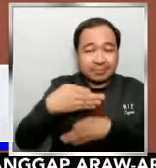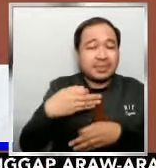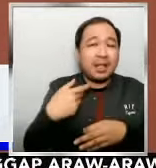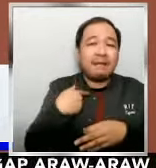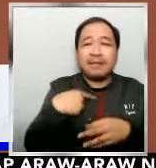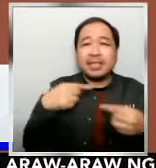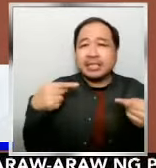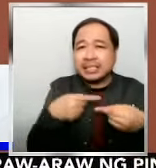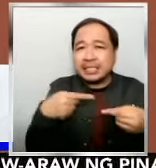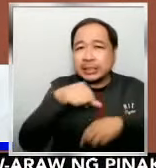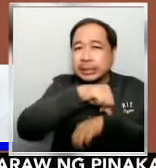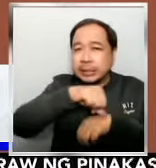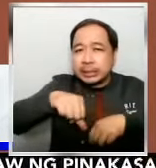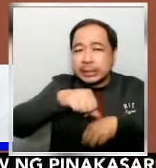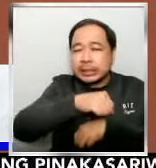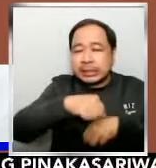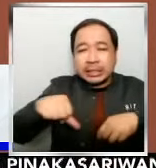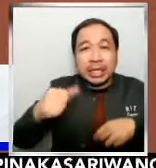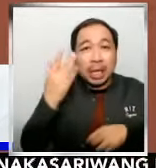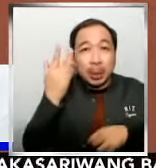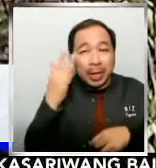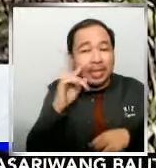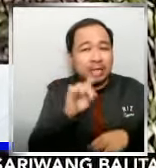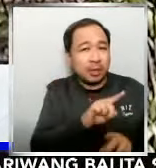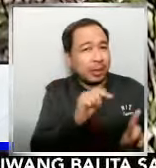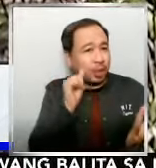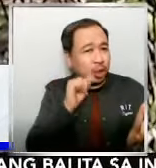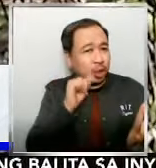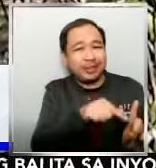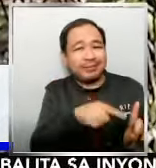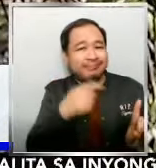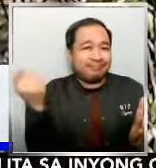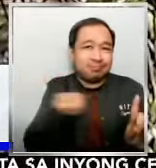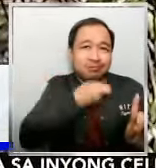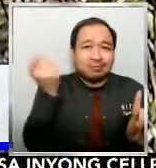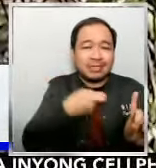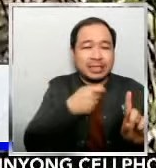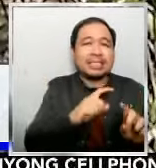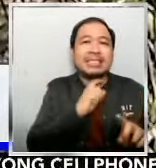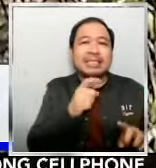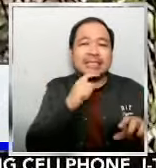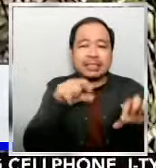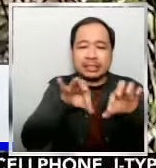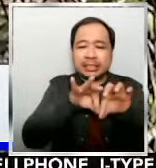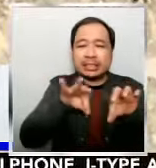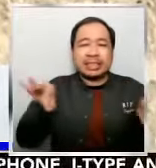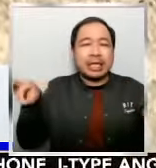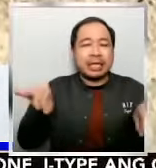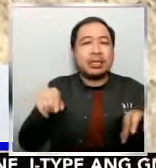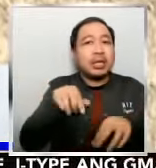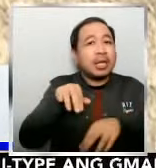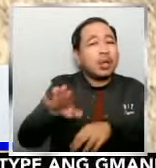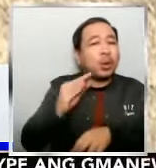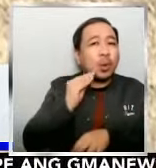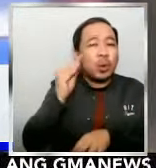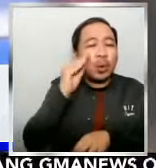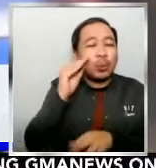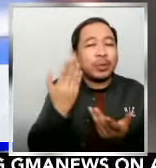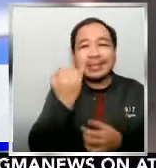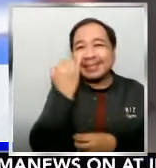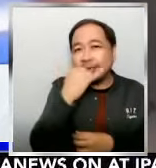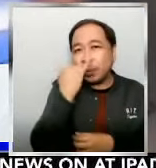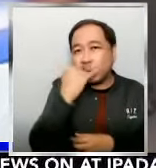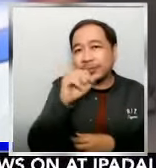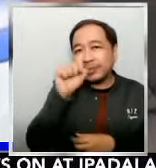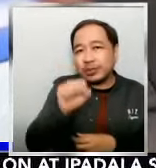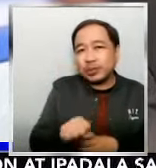sugat na tinamo matapos man ang pagpapaluin ng tubo sa loob mismo ng kanilang bakuran sa Santa Ilocos Sur. Ang